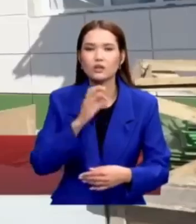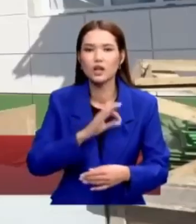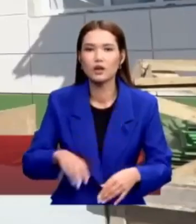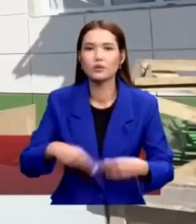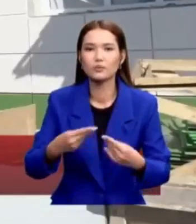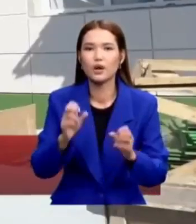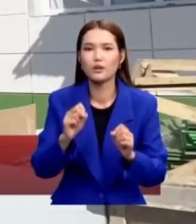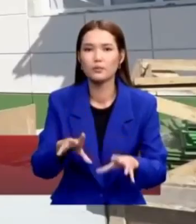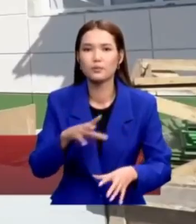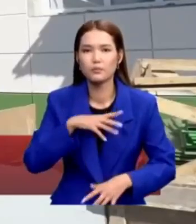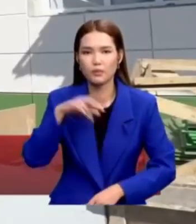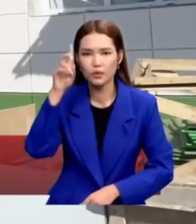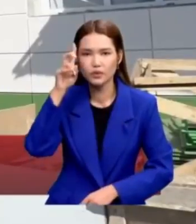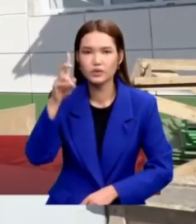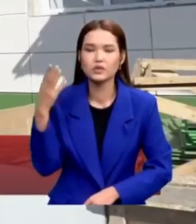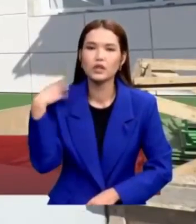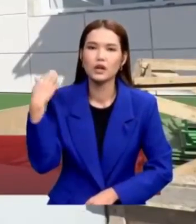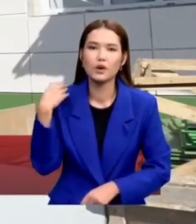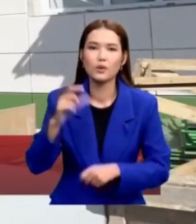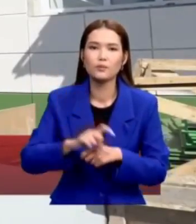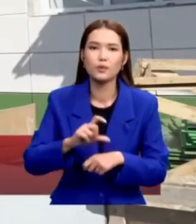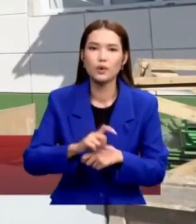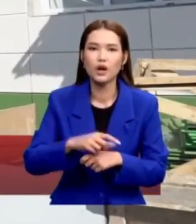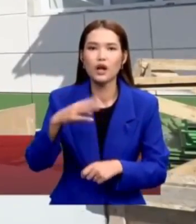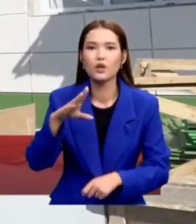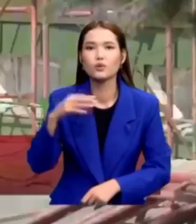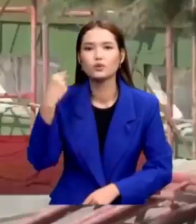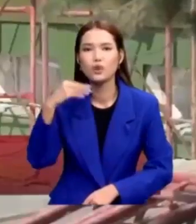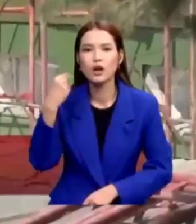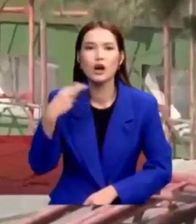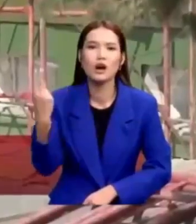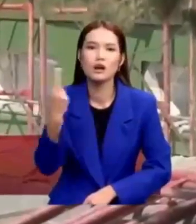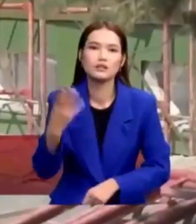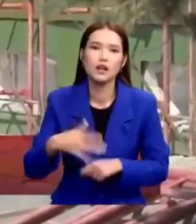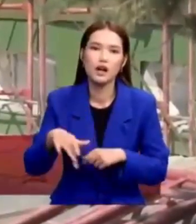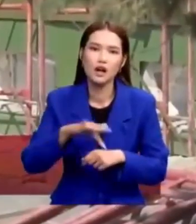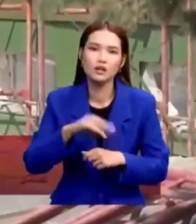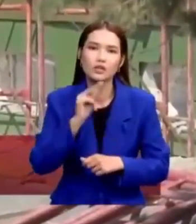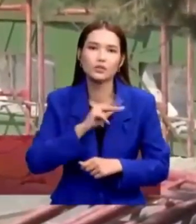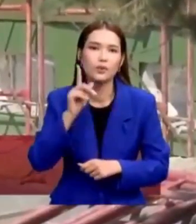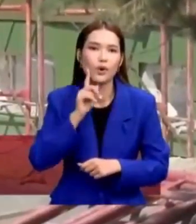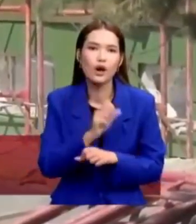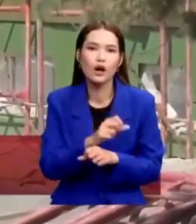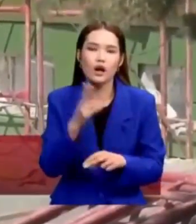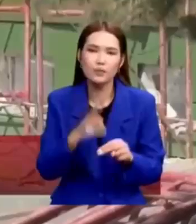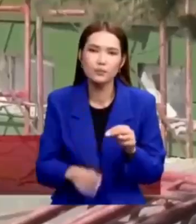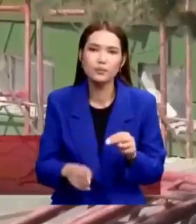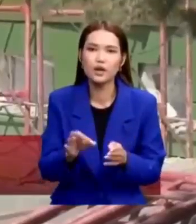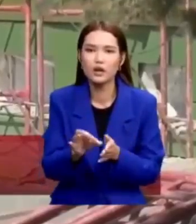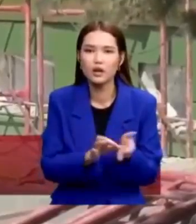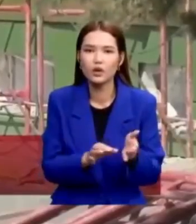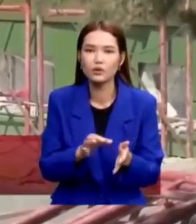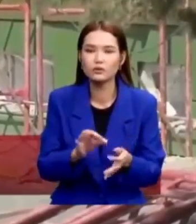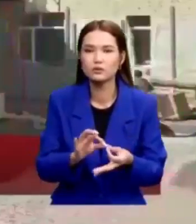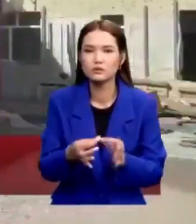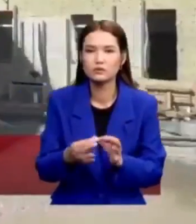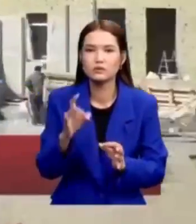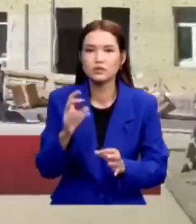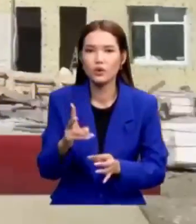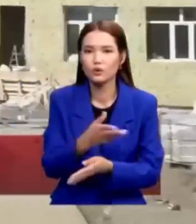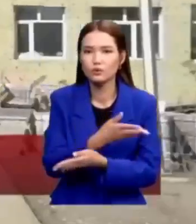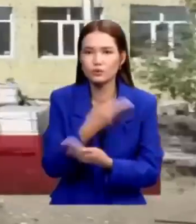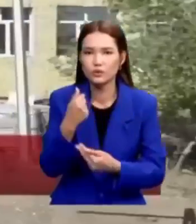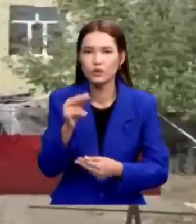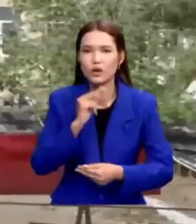мүмкін. Үкімет басшысының сөзінше, әсіресе Түркістан мен Астана қалалары жұмысты уақытылы бітіре алмай жатыр. Бұған қоса 180